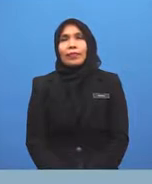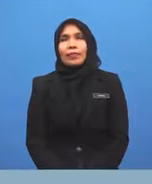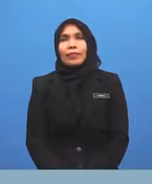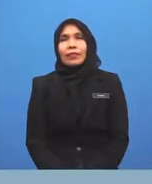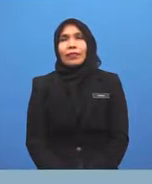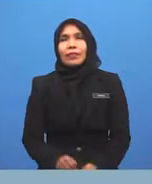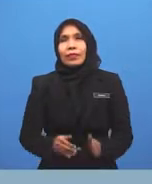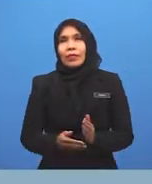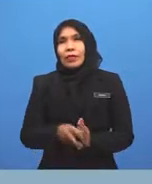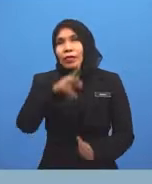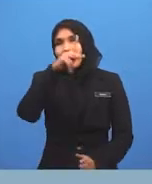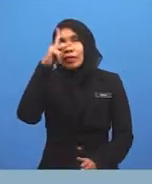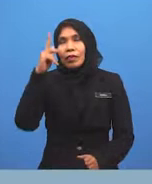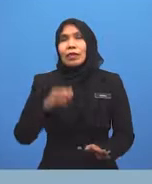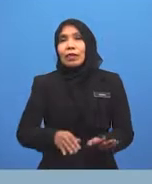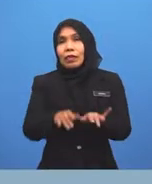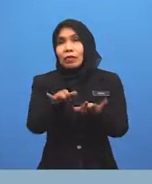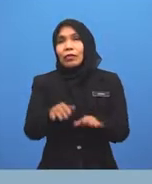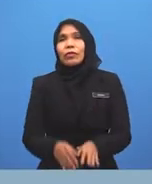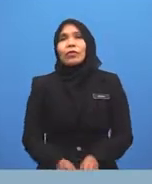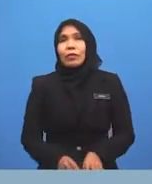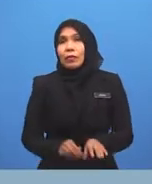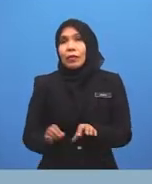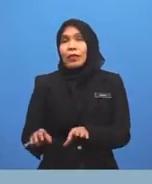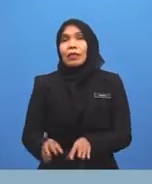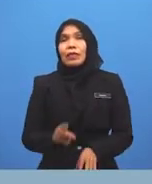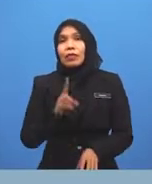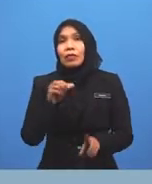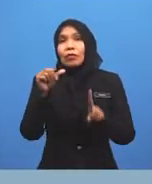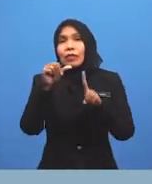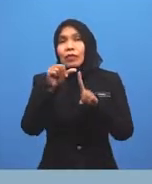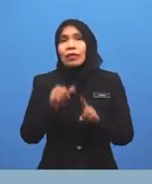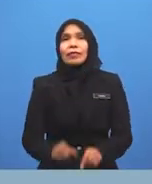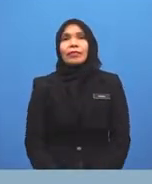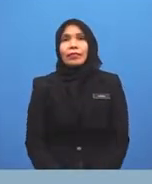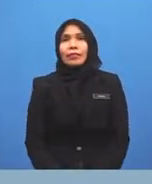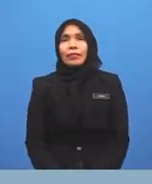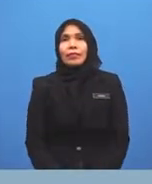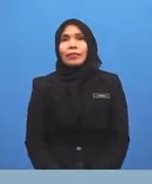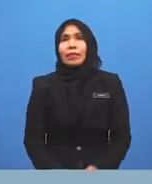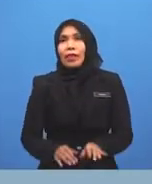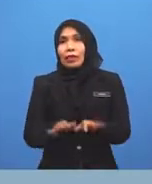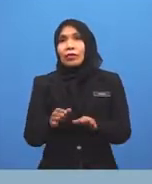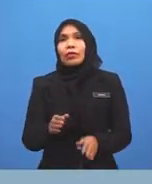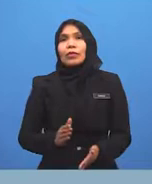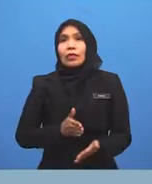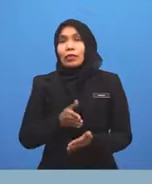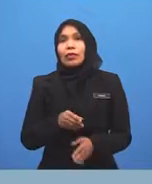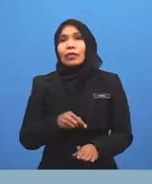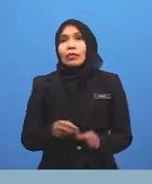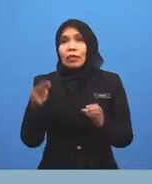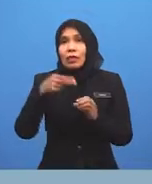Oleh kerana arus hanya bergerak dalam satu arah, dikatakan arus terus dihasilkan.